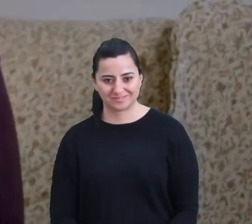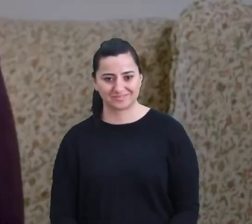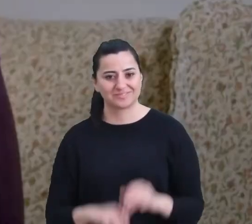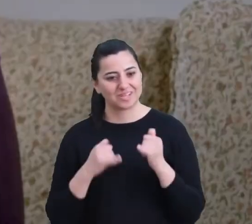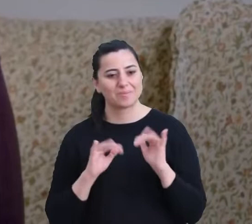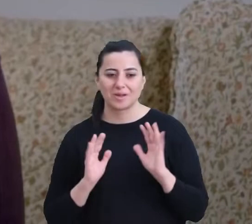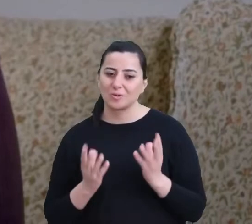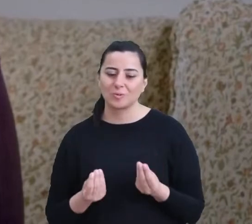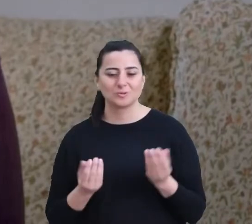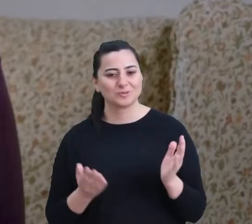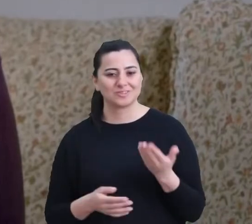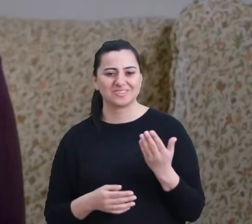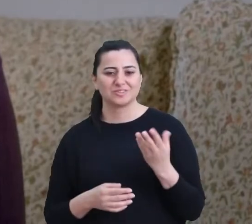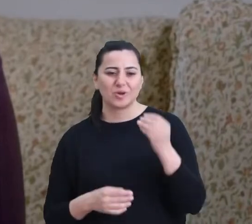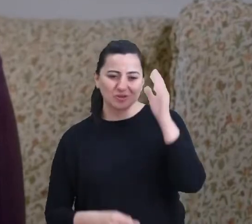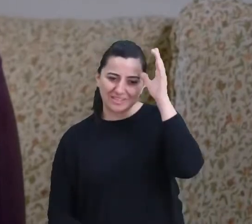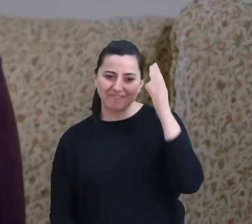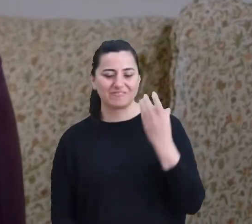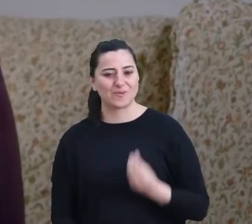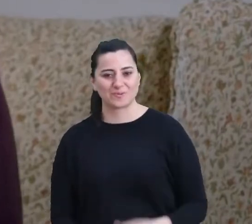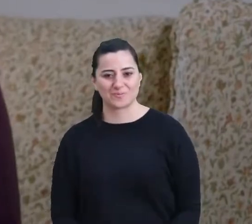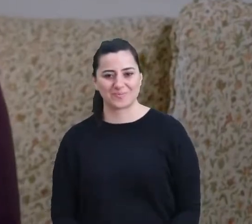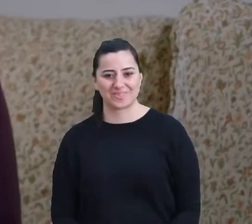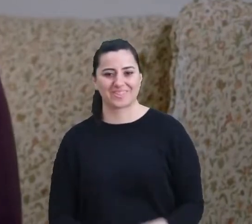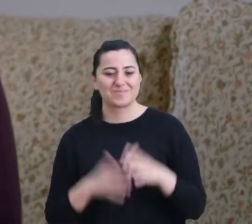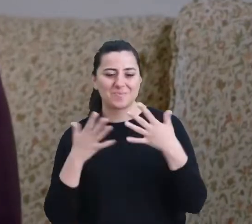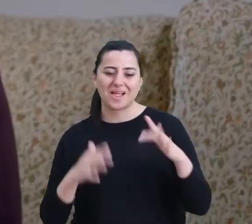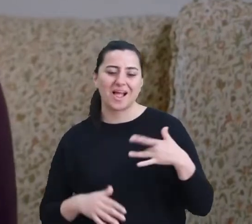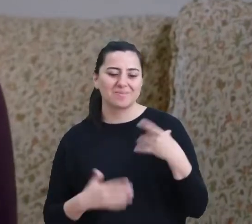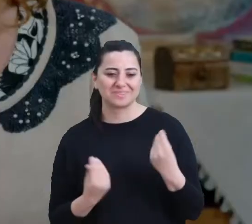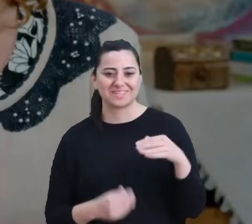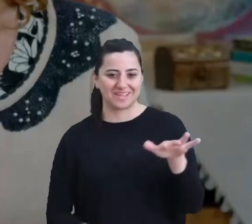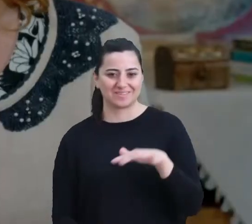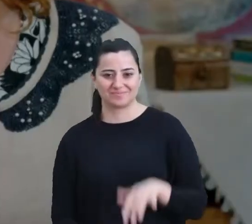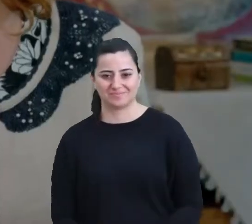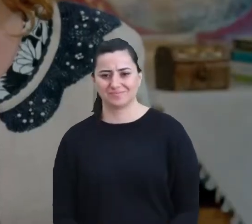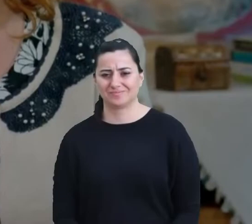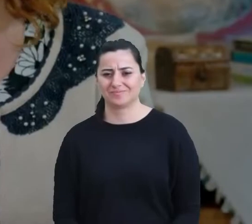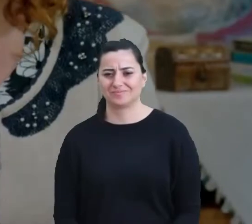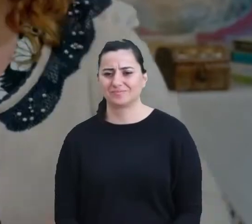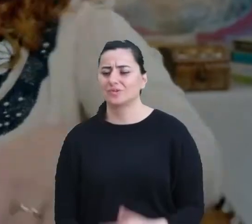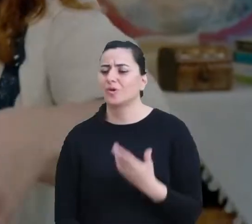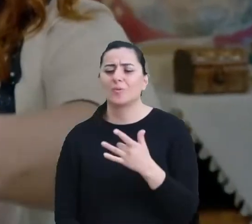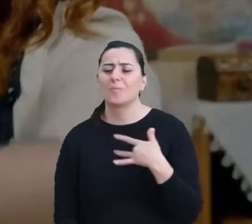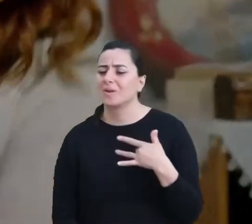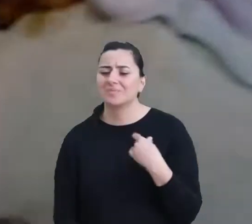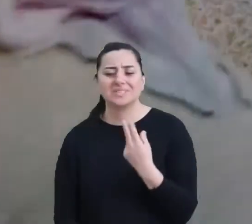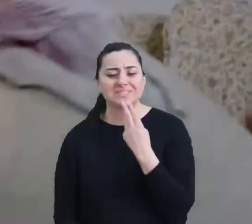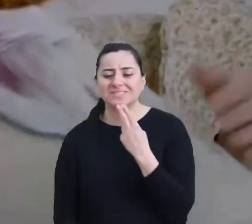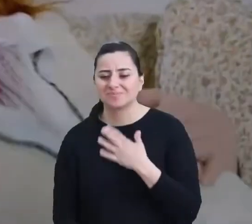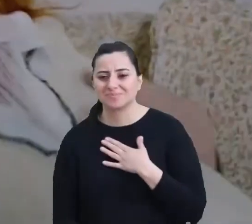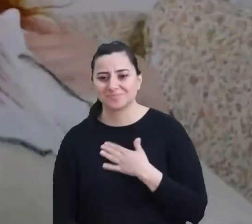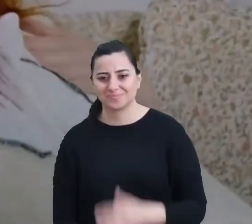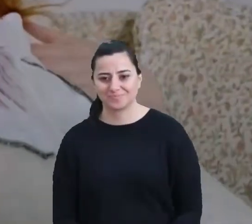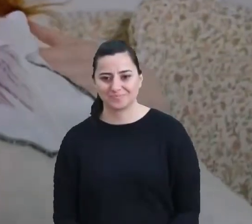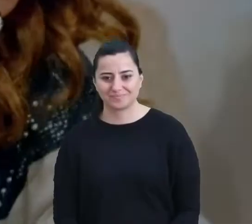Yaramazlar ama çok da saflar. Pırlanta gibi kalpleri var. Ay, merhametli kızım benim.